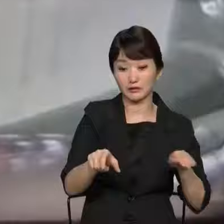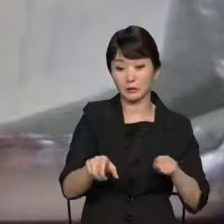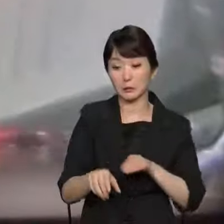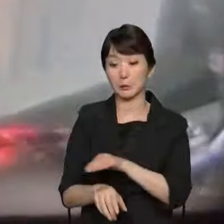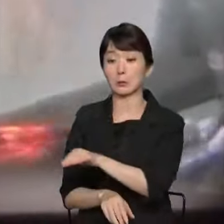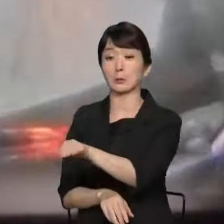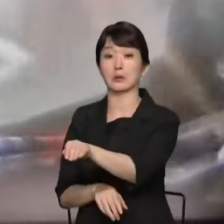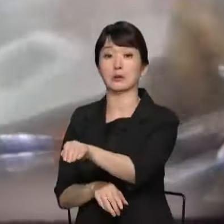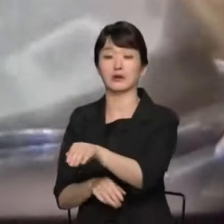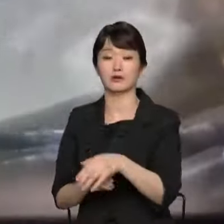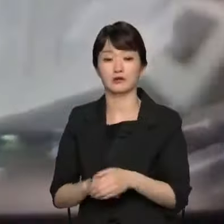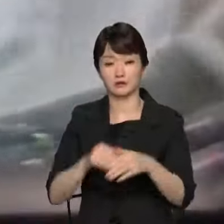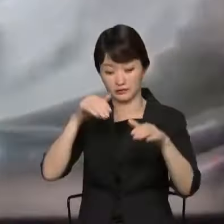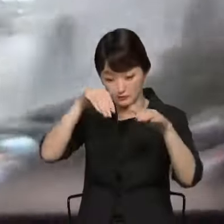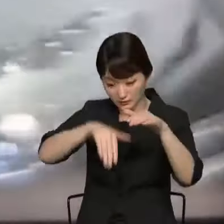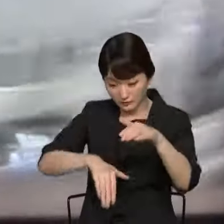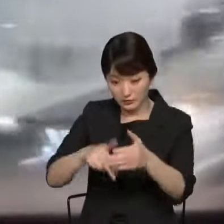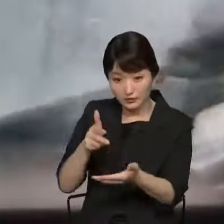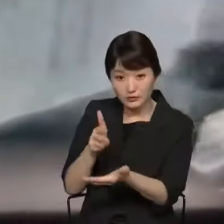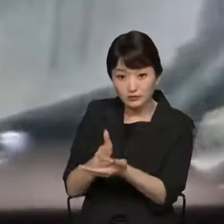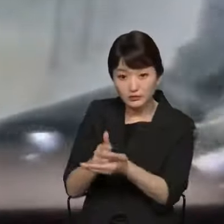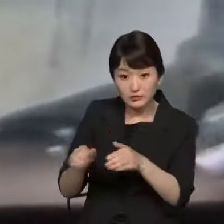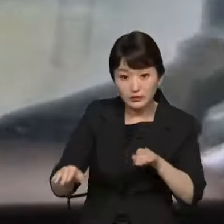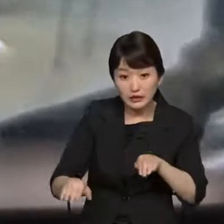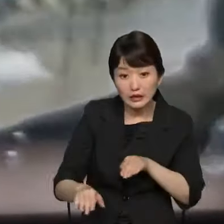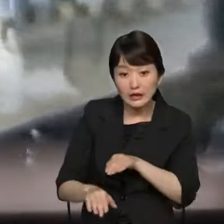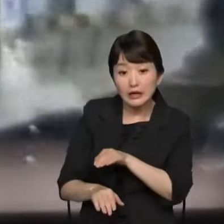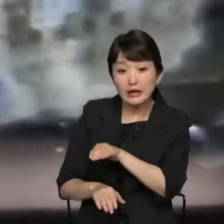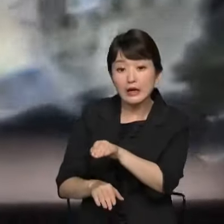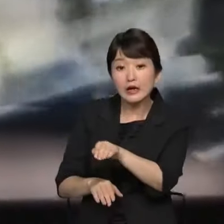들어갑니다 지하주차장으로 진입하려던